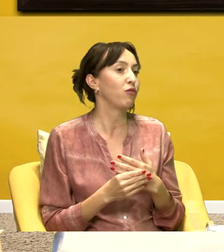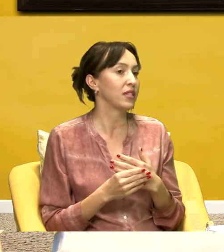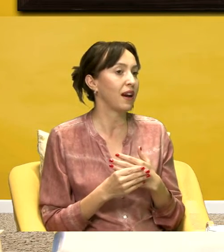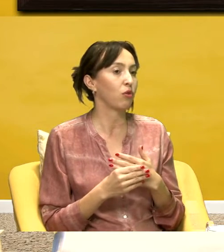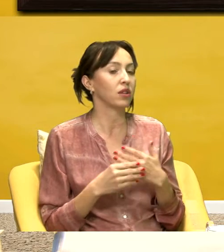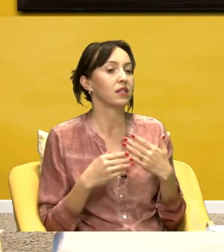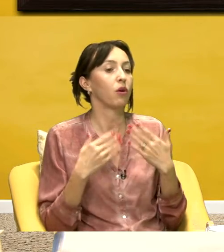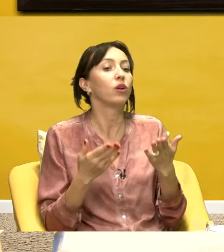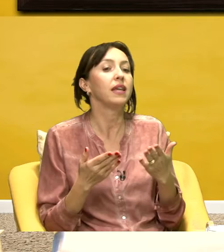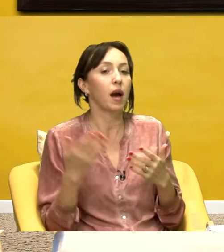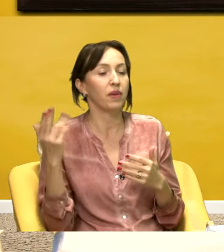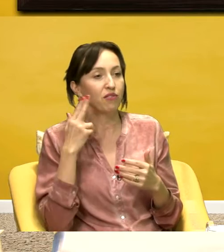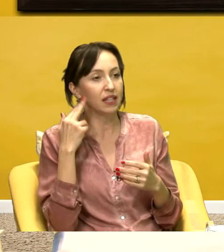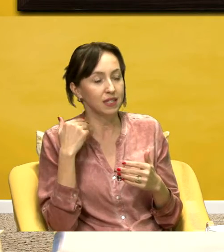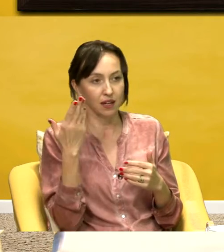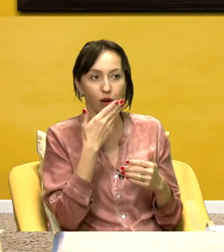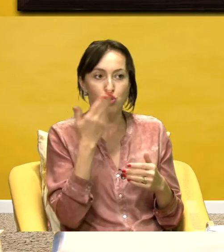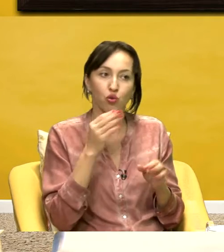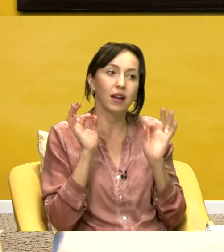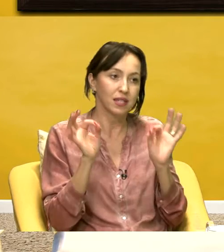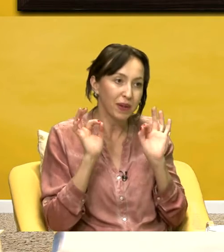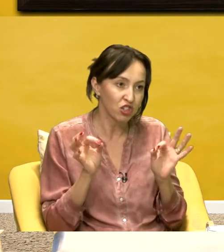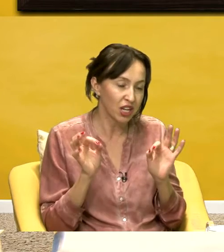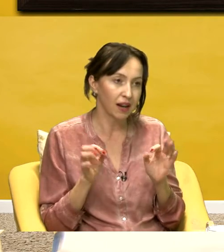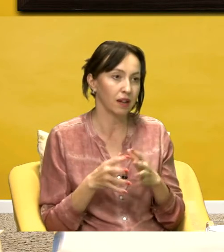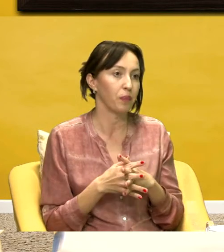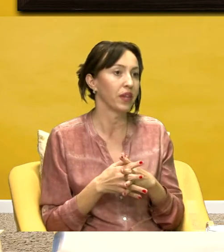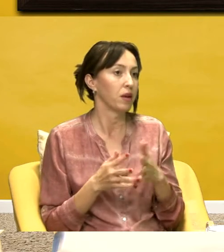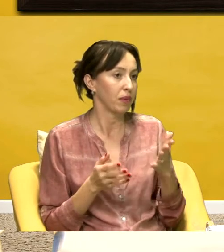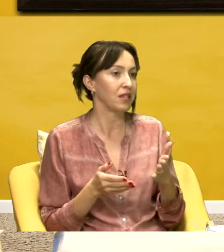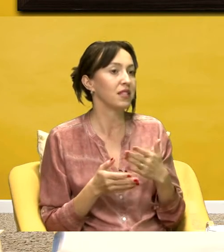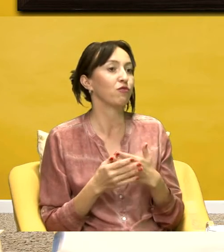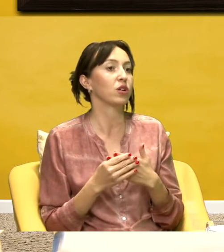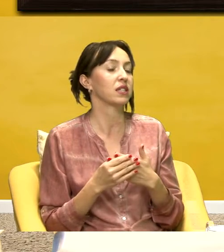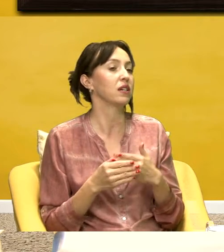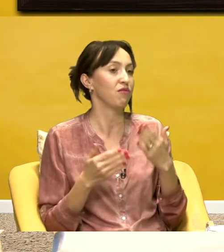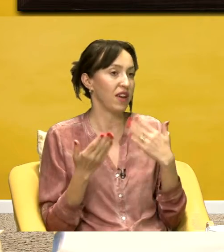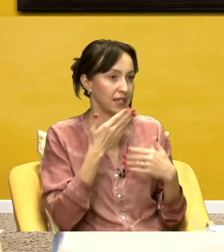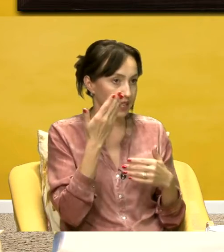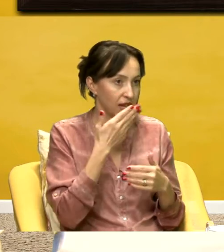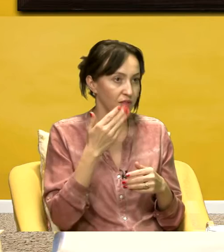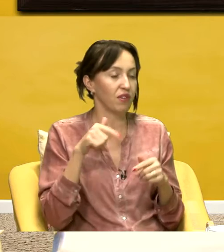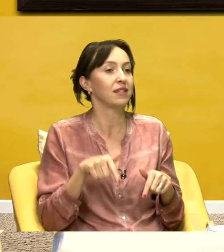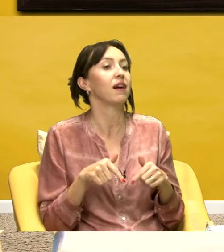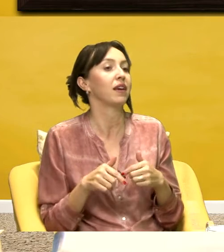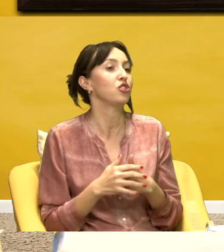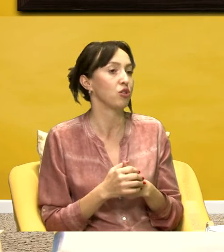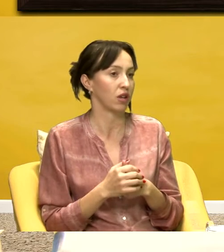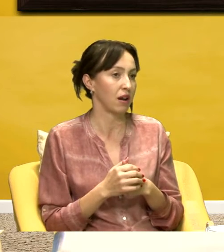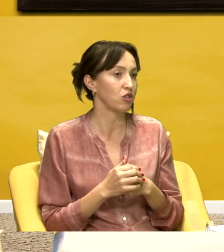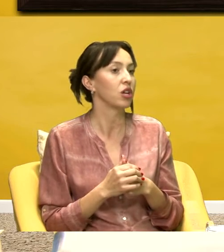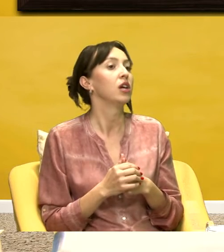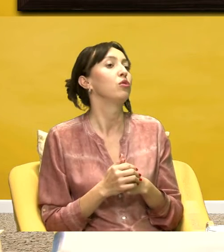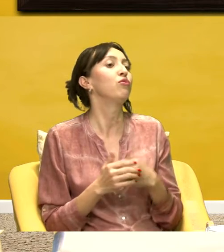Părinții n-au fost de acord să o dea pe fetiță la o școală specială. Părinții vor să învețe aici